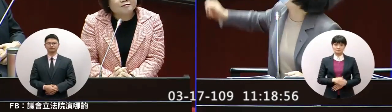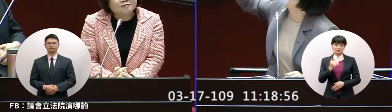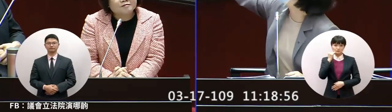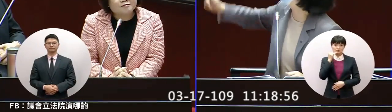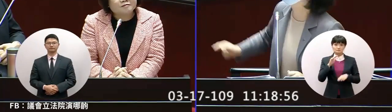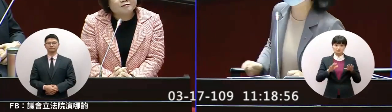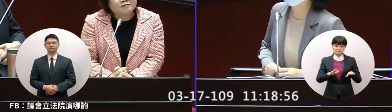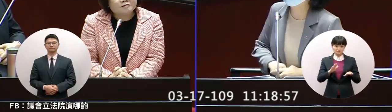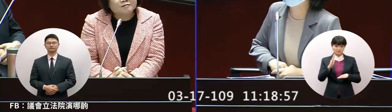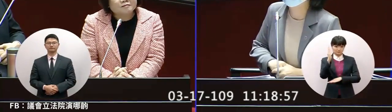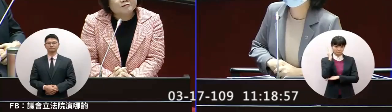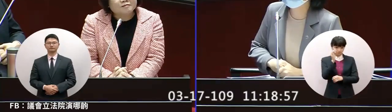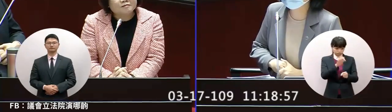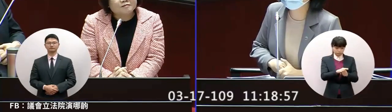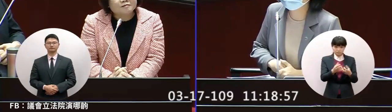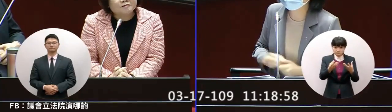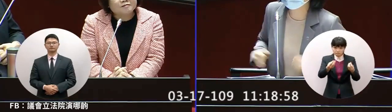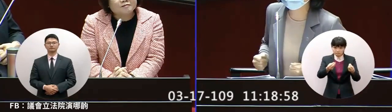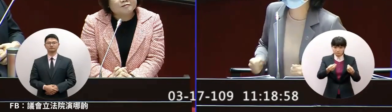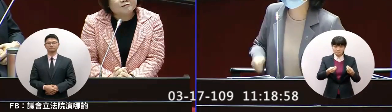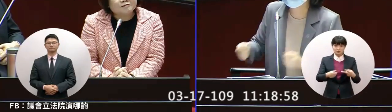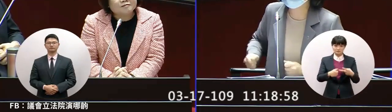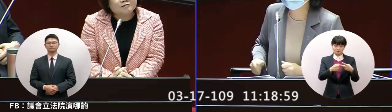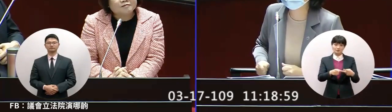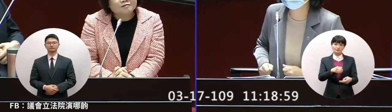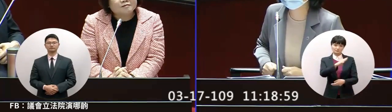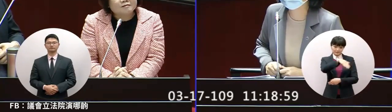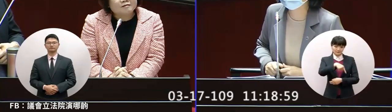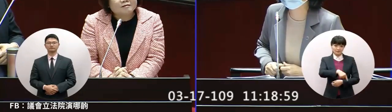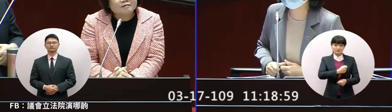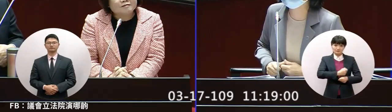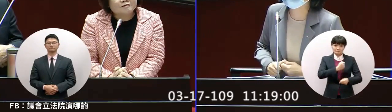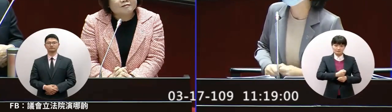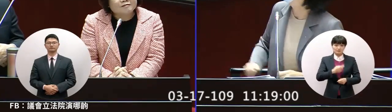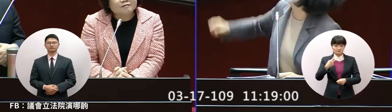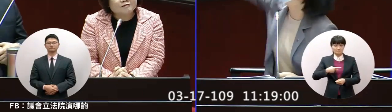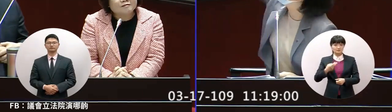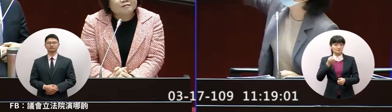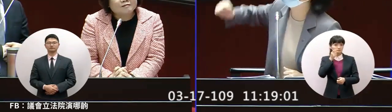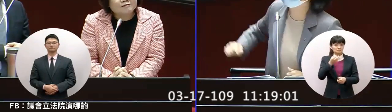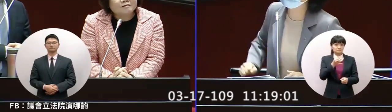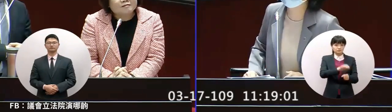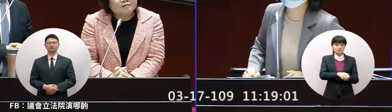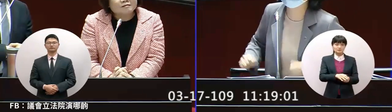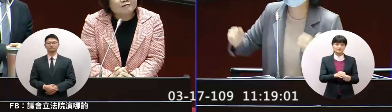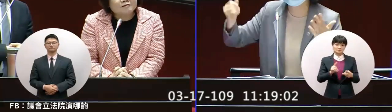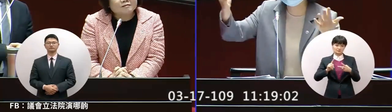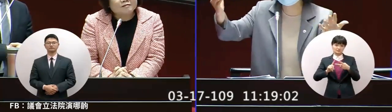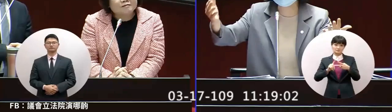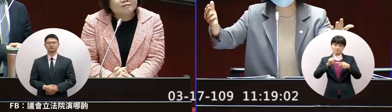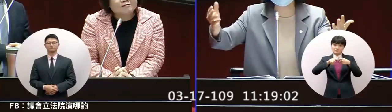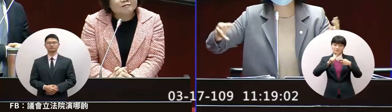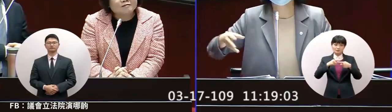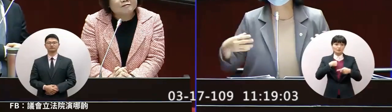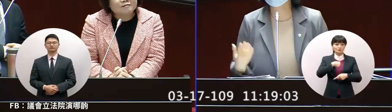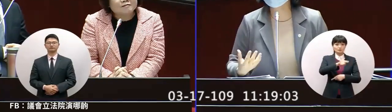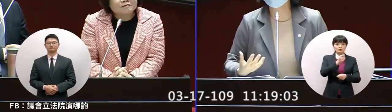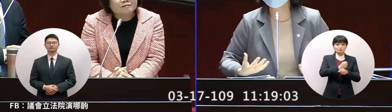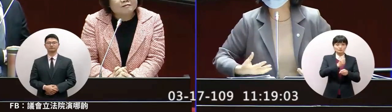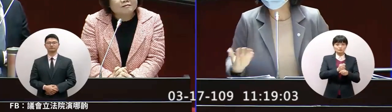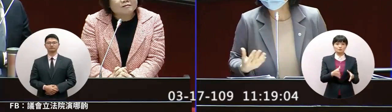现在没去报这块，你跟他说哦，叫他来做工，我付他薪水也算一种补贴。啊，上头的怎么不用做工就可以领